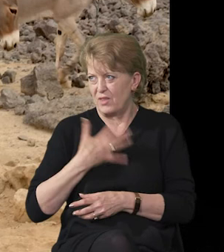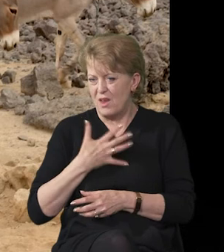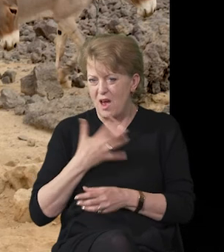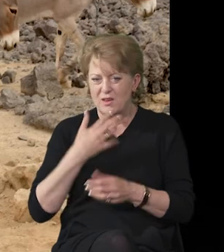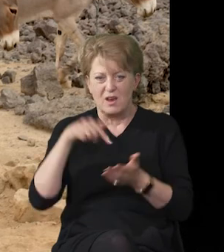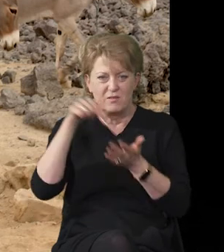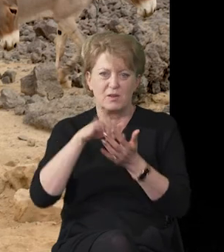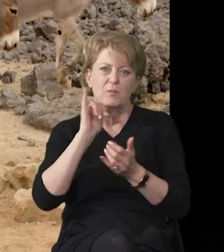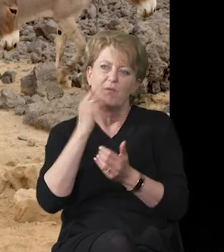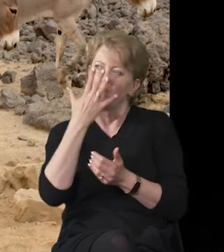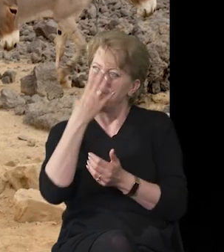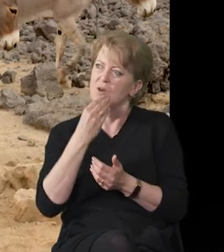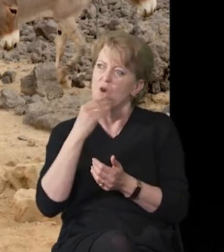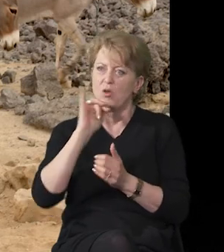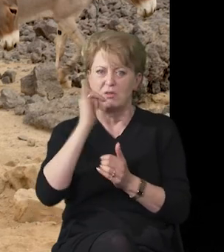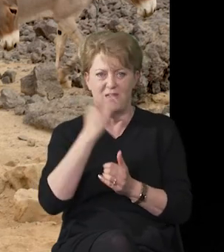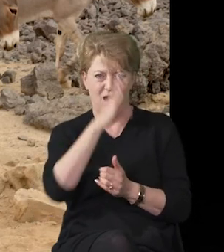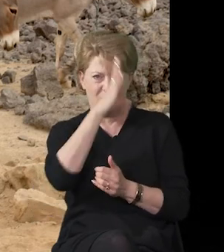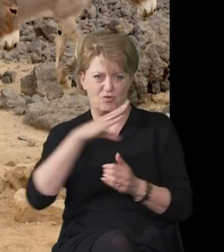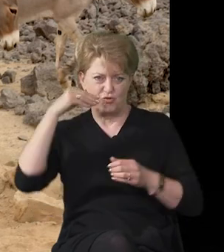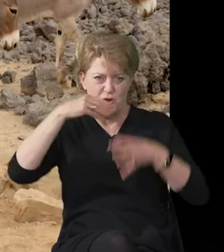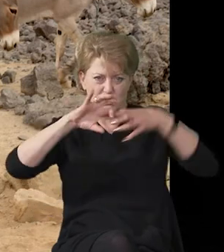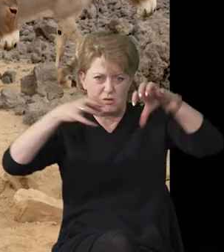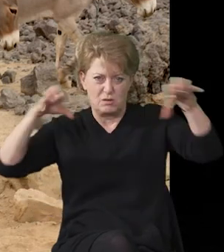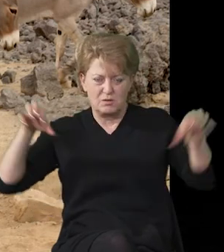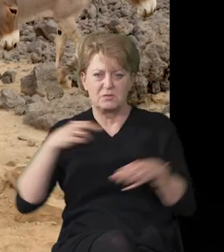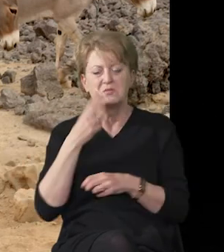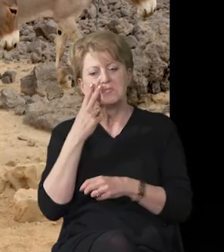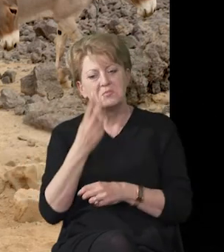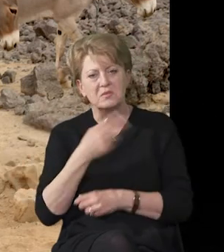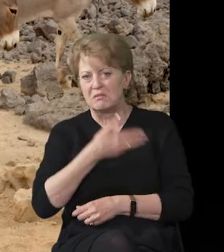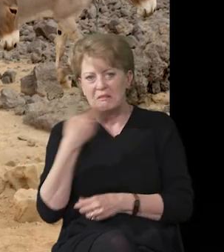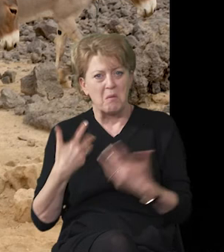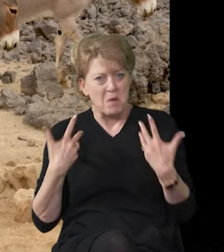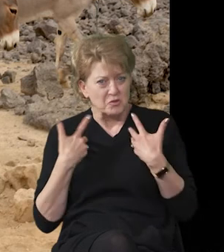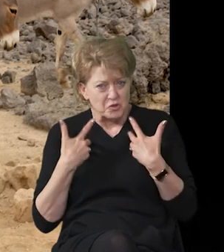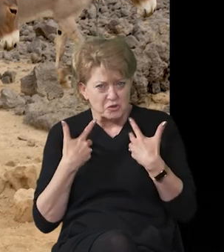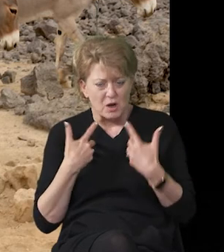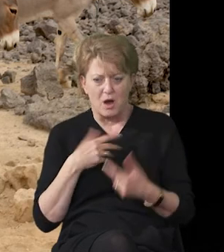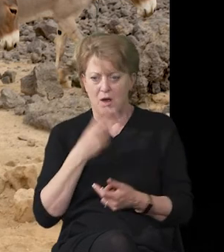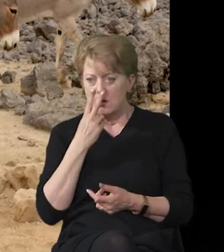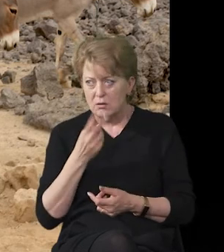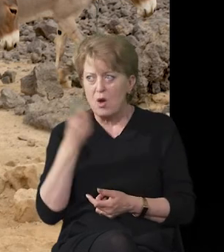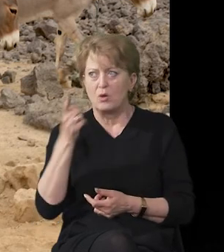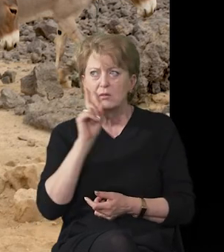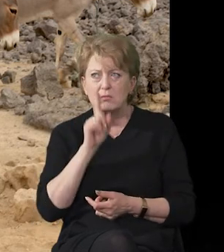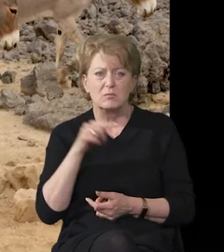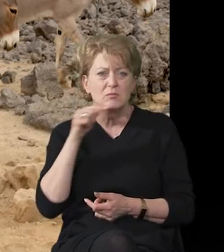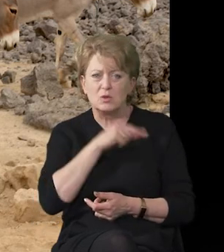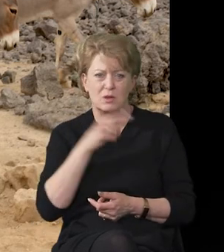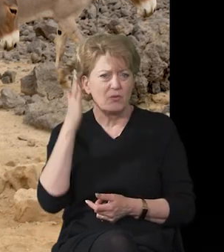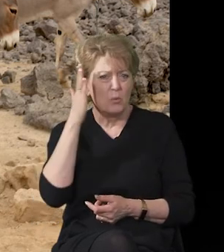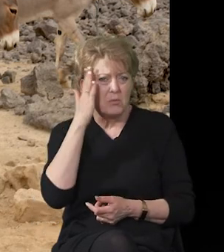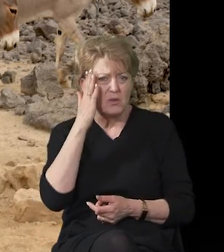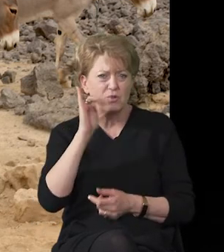księżycowym krajobrazie w zasadzie no, nie ma życia. Natomiast Afarowie potrafią nawet tam mieszkać, żyć i nawet